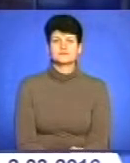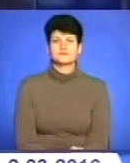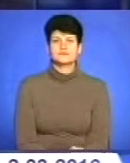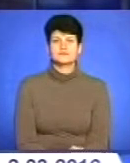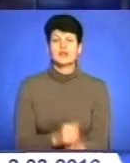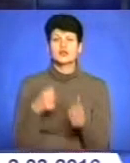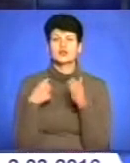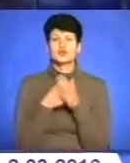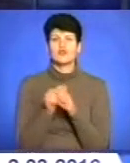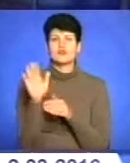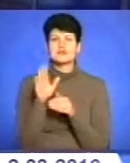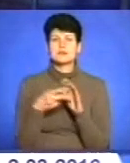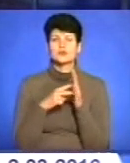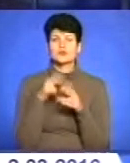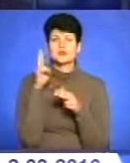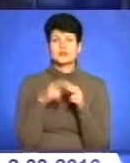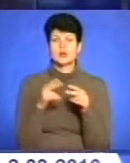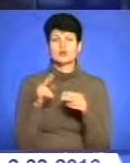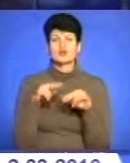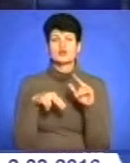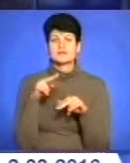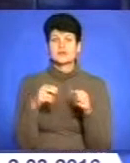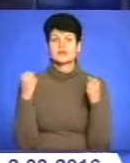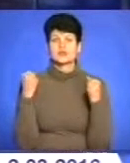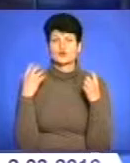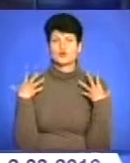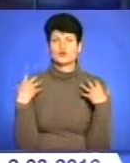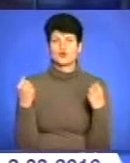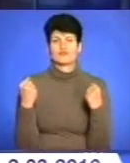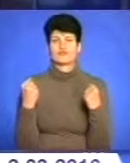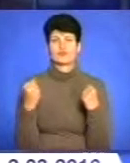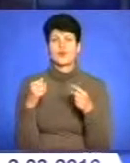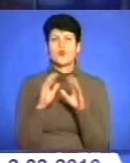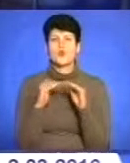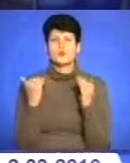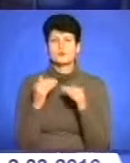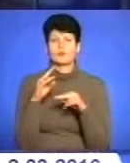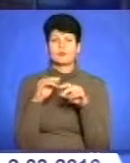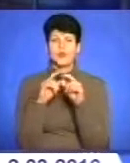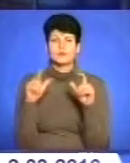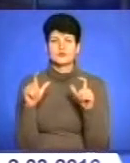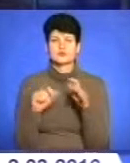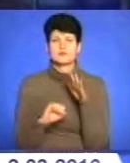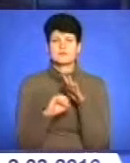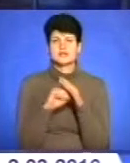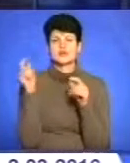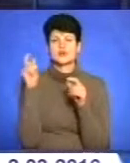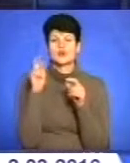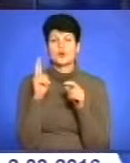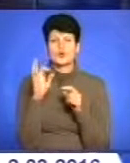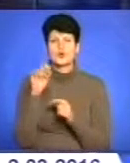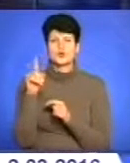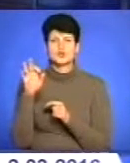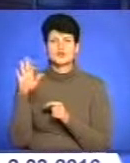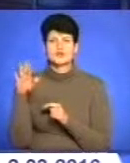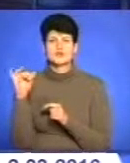До вересня планують завершити будівництво спортивно-оздоровчого комплексу на базі Козівської школи номер 2. Там зведуть перший в області басейн